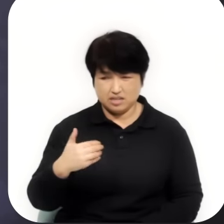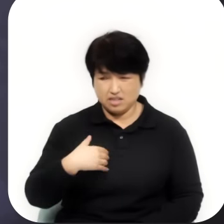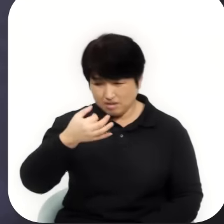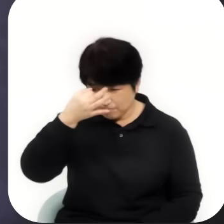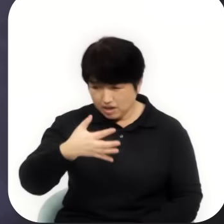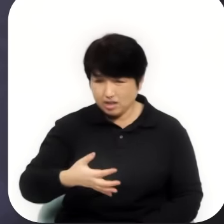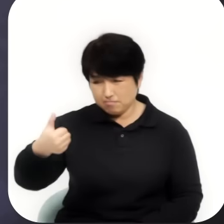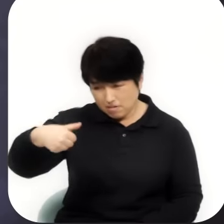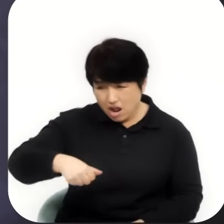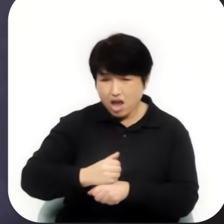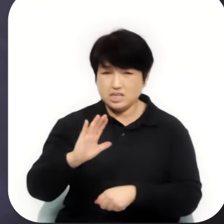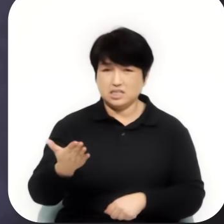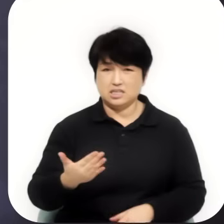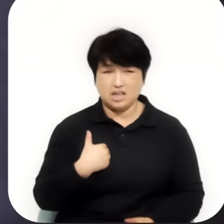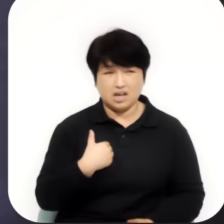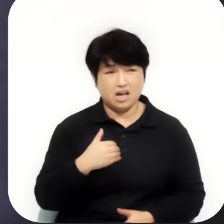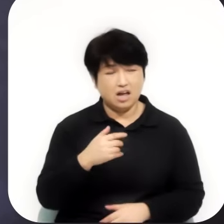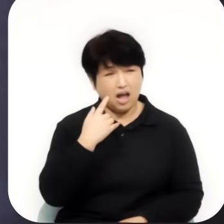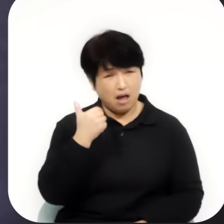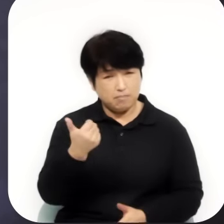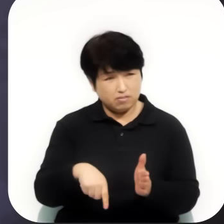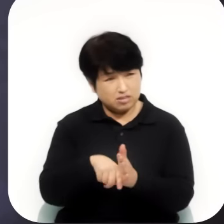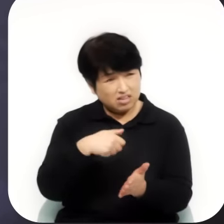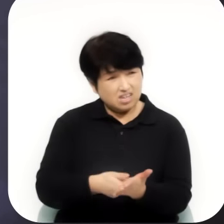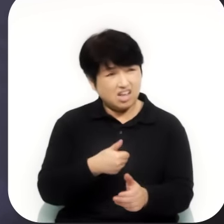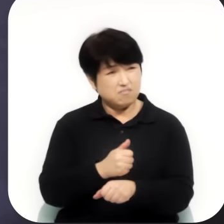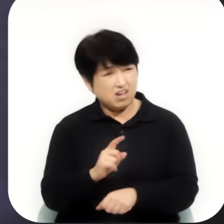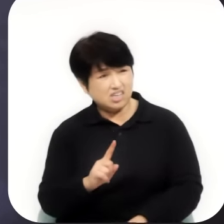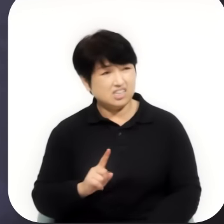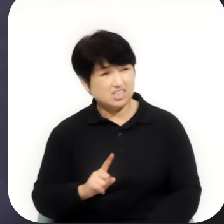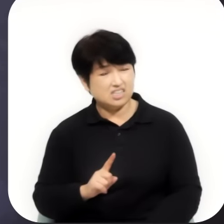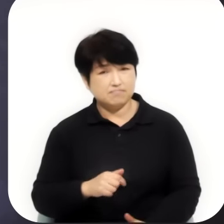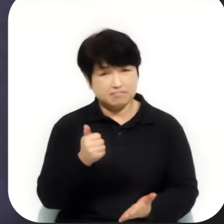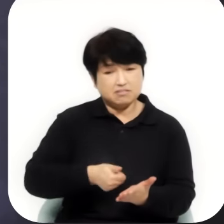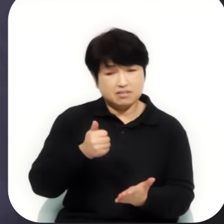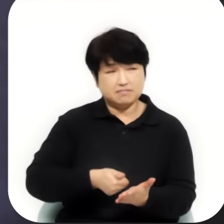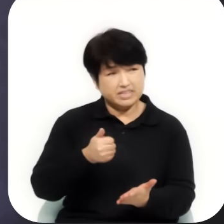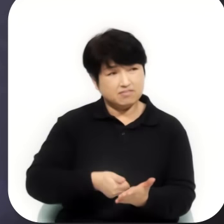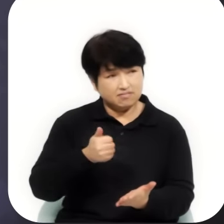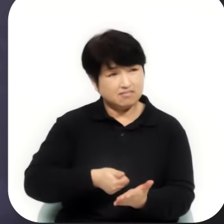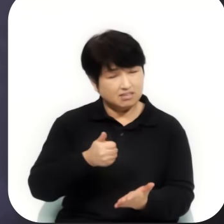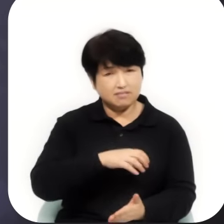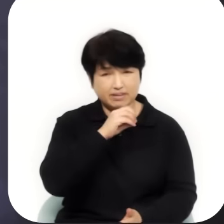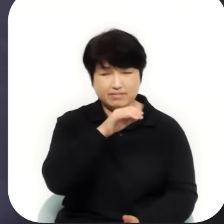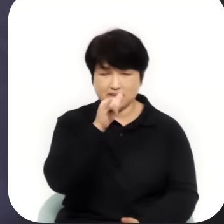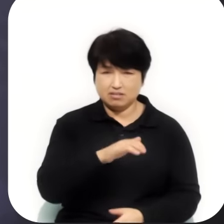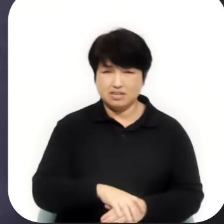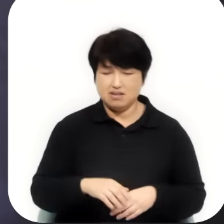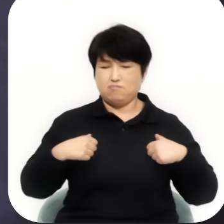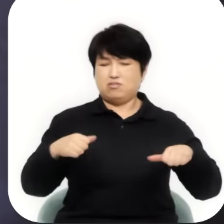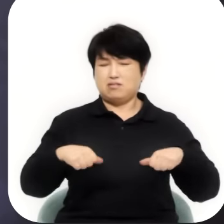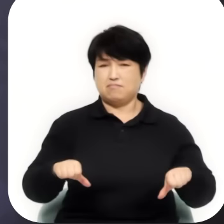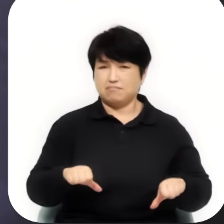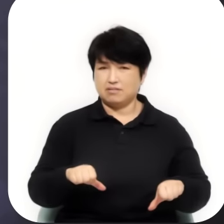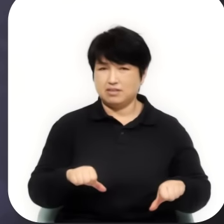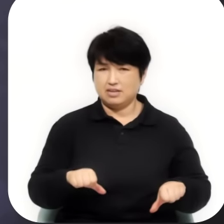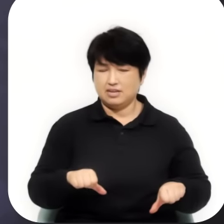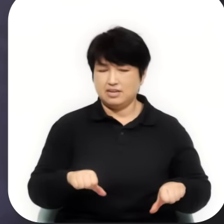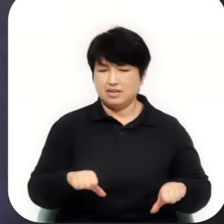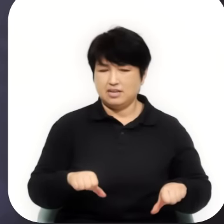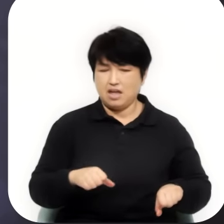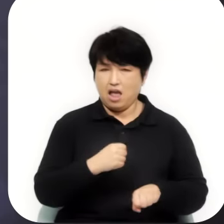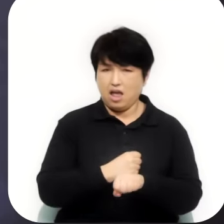아버지가 나한테 사과를 해야지. 내가 왜 아버지한테 참회를 해? 이렇게 막 절하다가 때려치우고 막